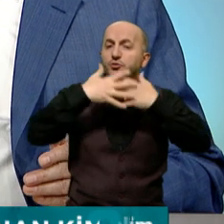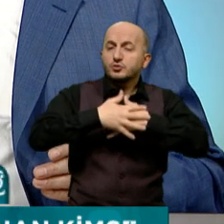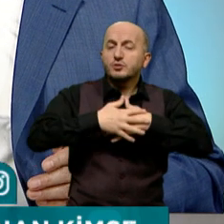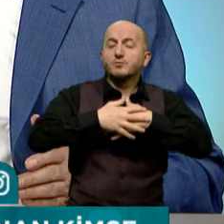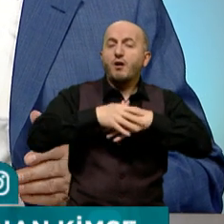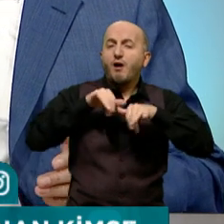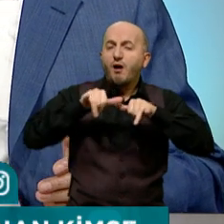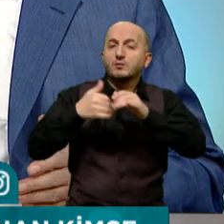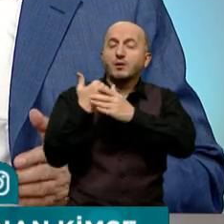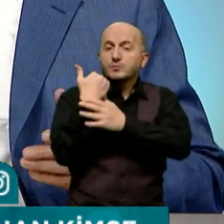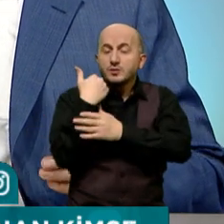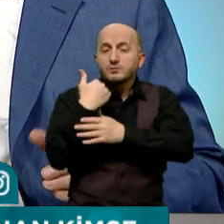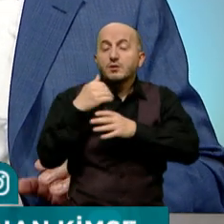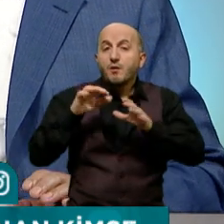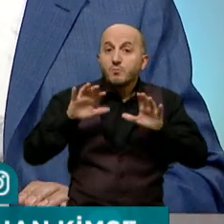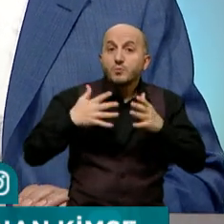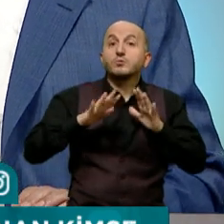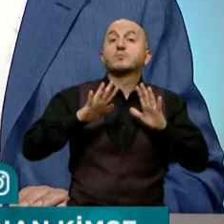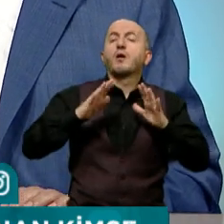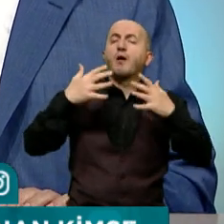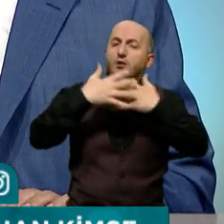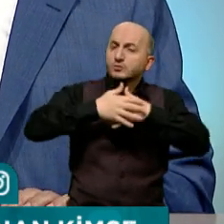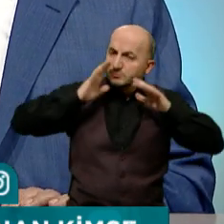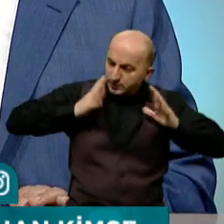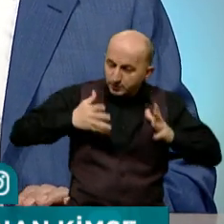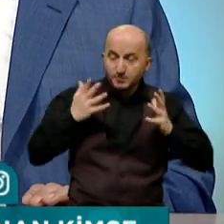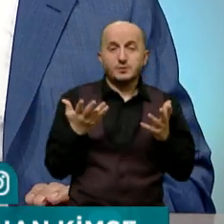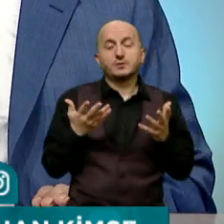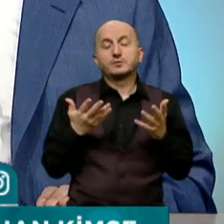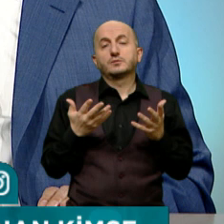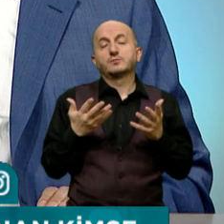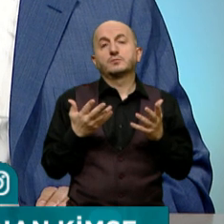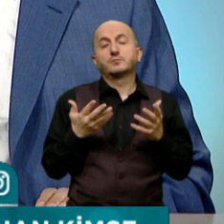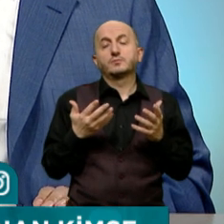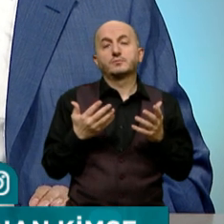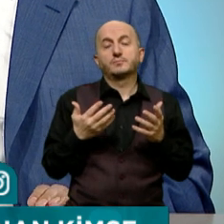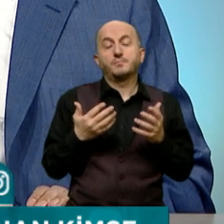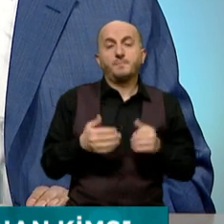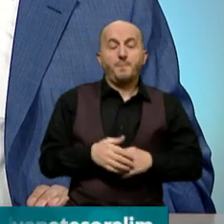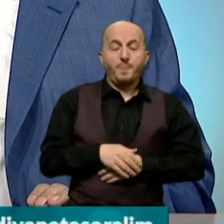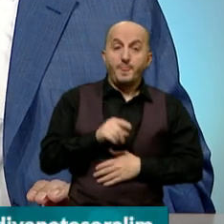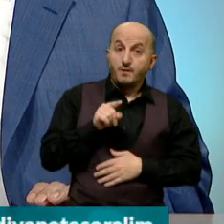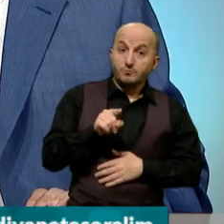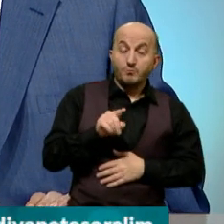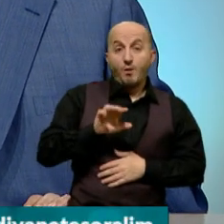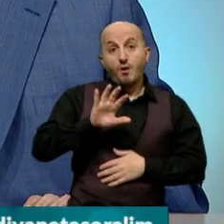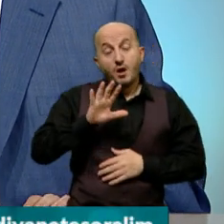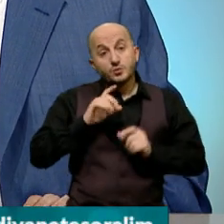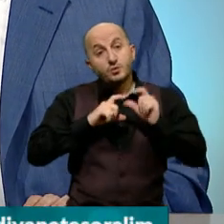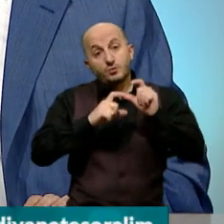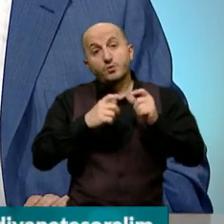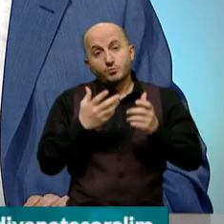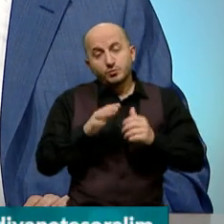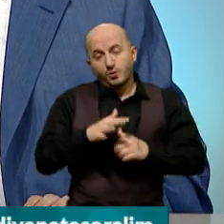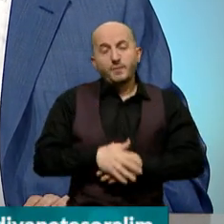aynı abdestle mümkünse bozulmazsa akşamı da kılabilir. Bunu da ifade etmiş olalım. Peki hocam. Bu manada bize sual sorduysa.